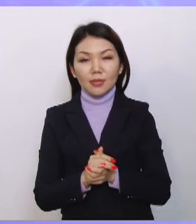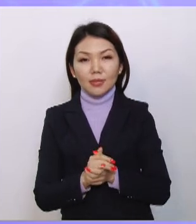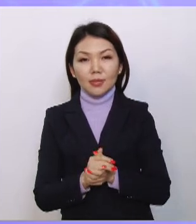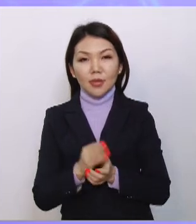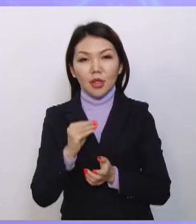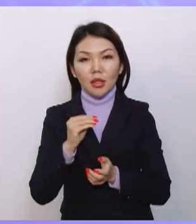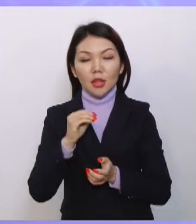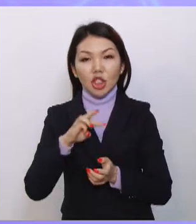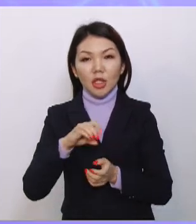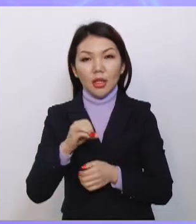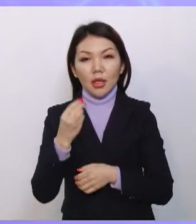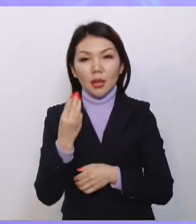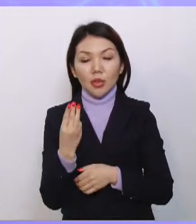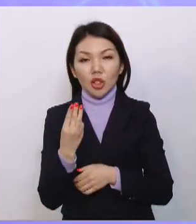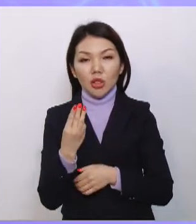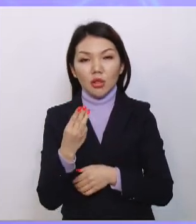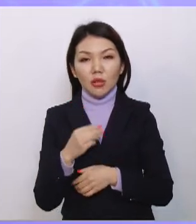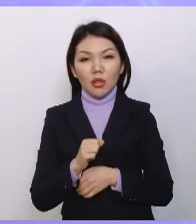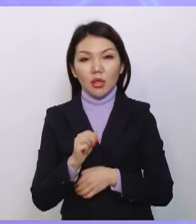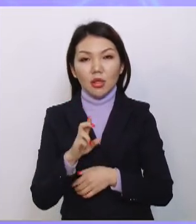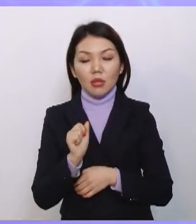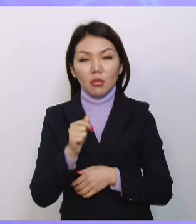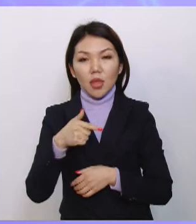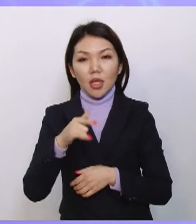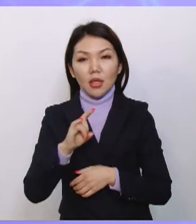Жемиш багында эмнелер бар?